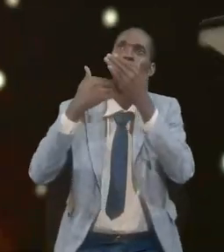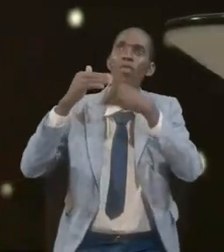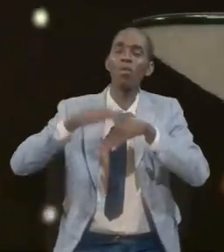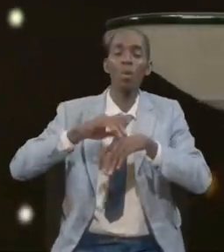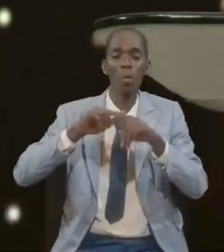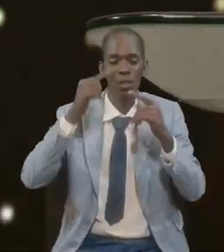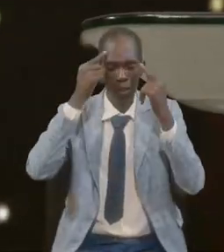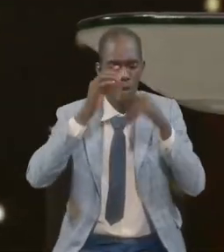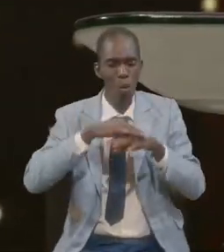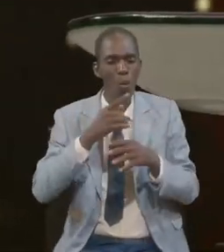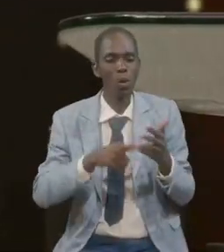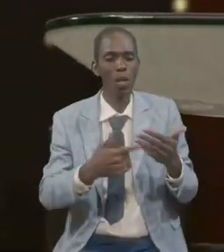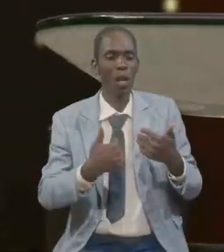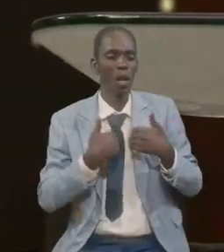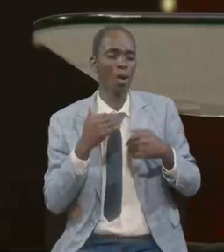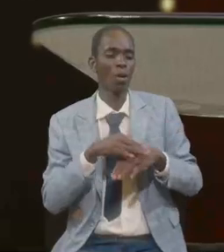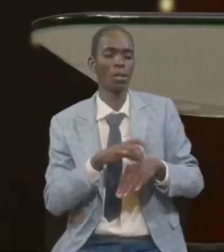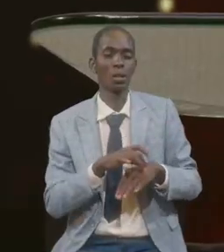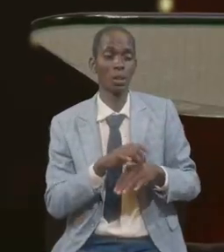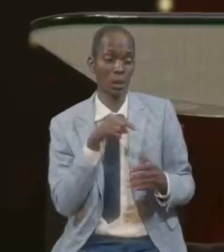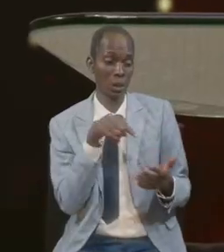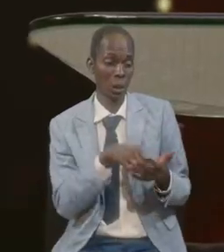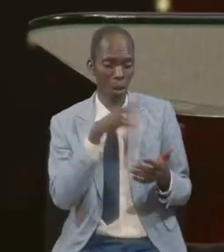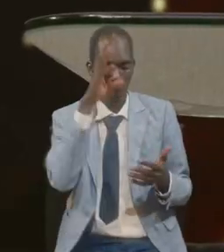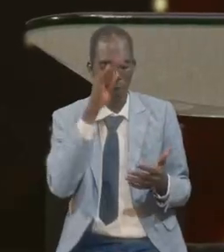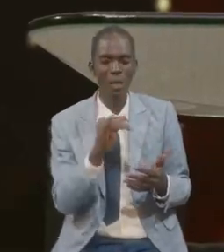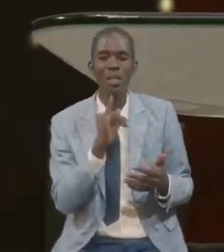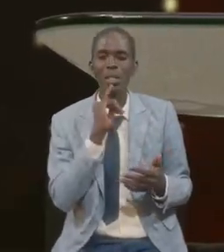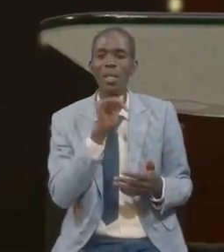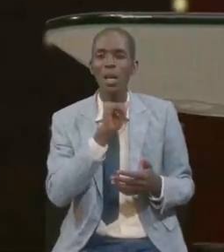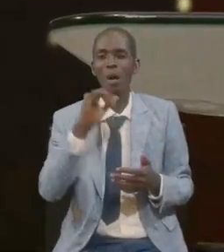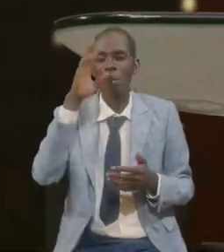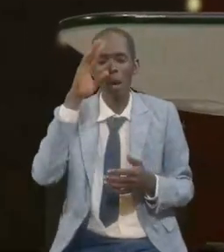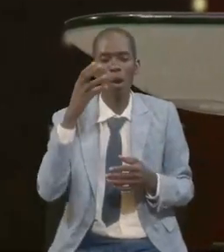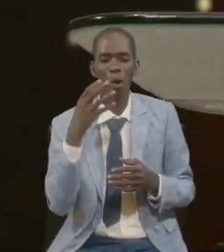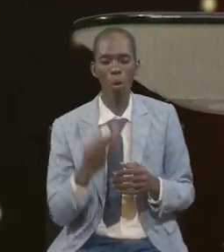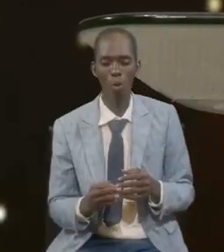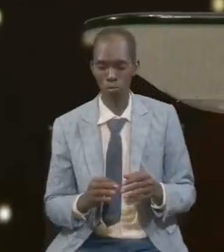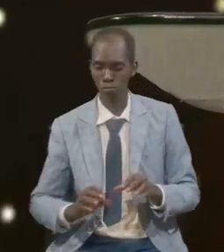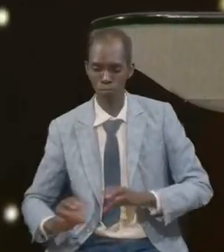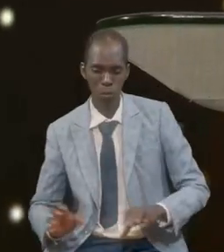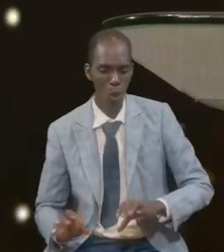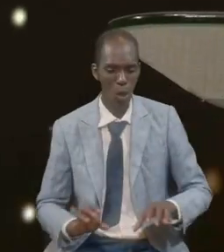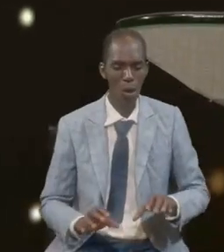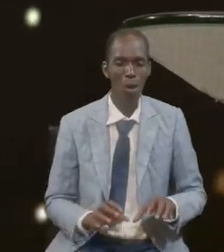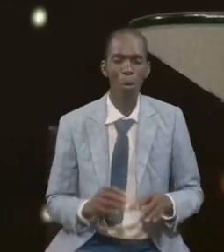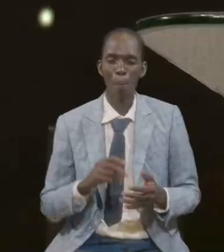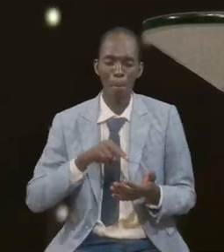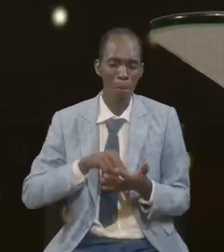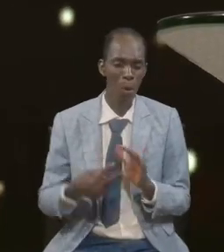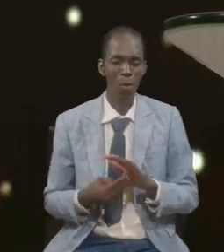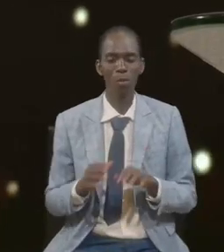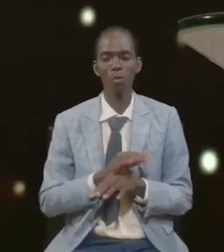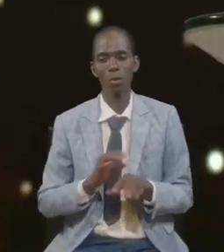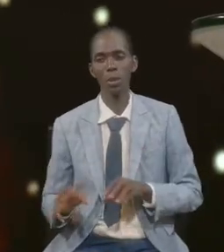un homme d'activité, des activités bien déterminées, mais son projet, c'est